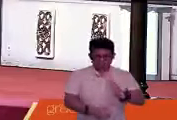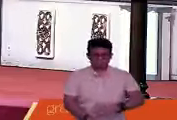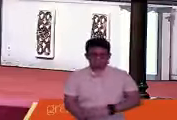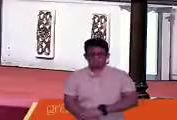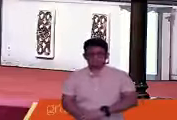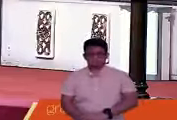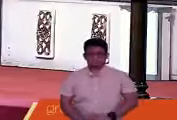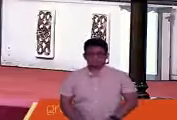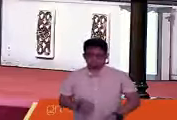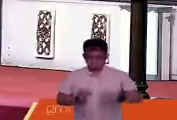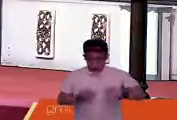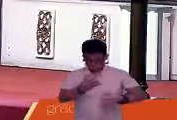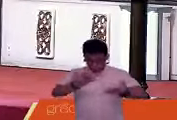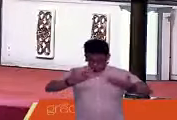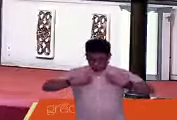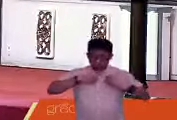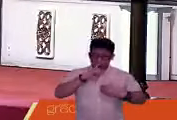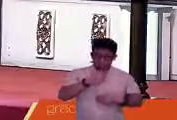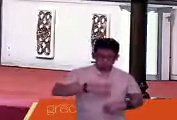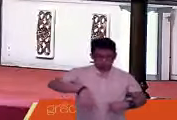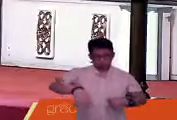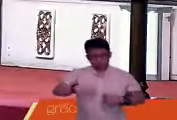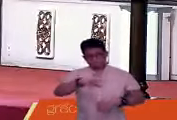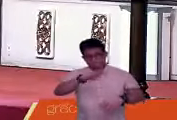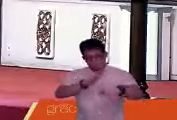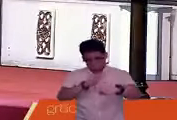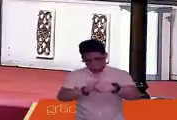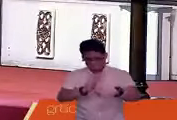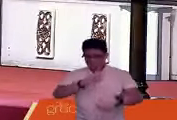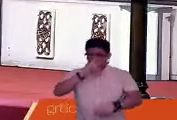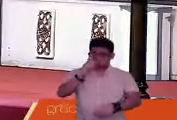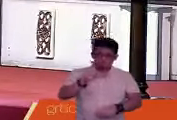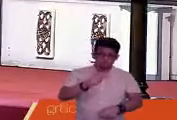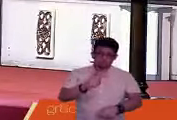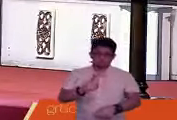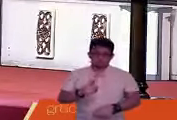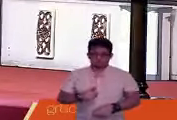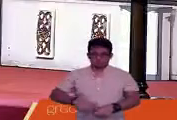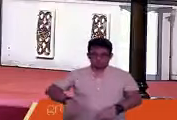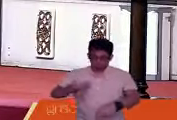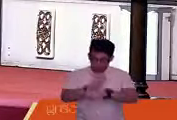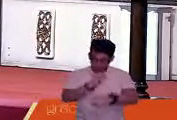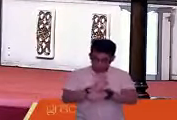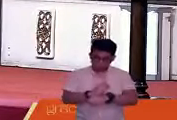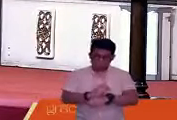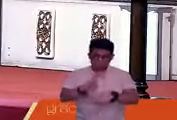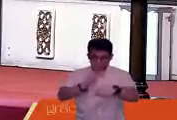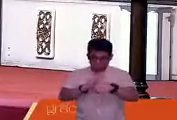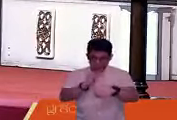katong naalamang tinuod nga ministry, kanang tinuod nga nagtrabaho para sa Ginoo, katong nakasabot.